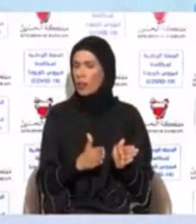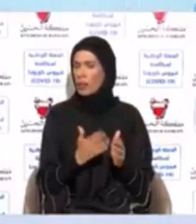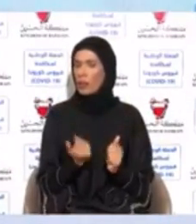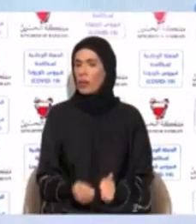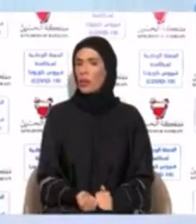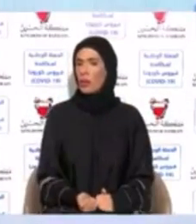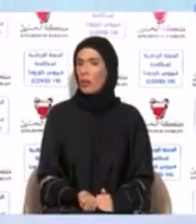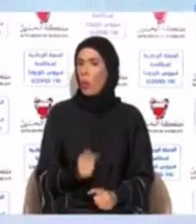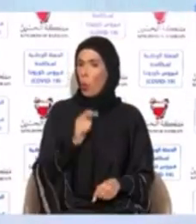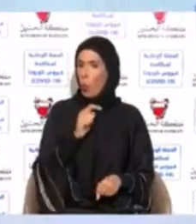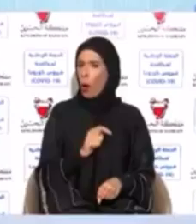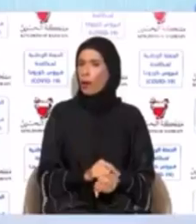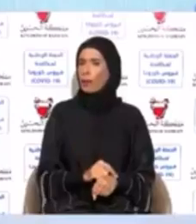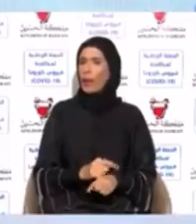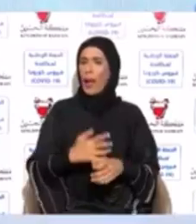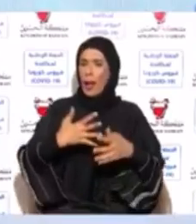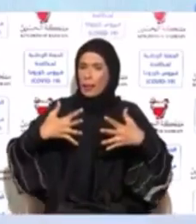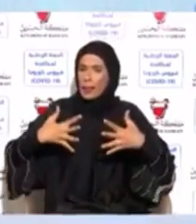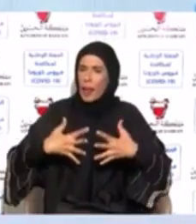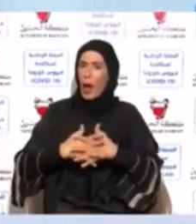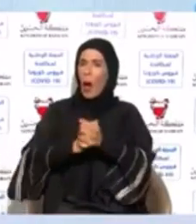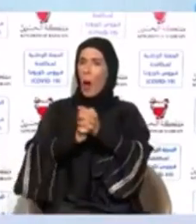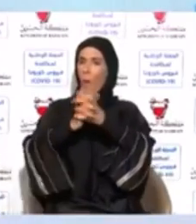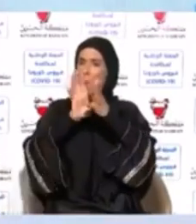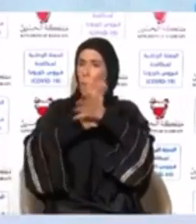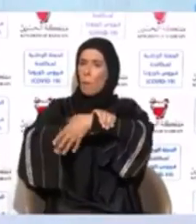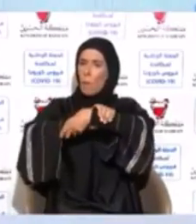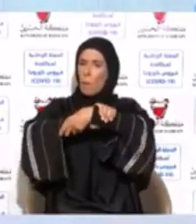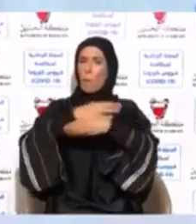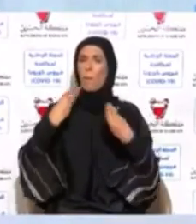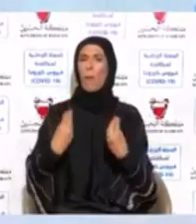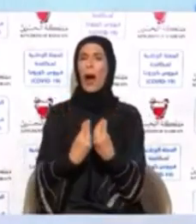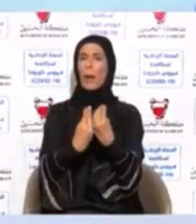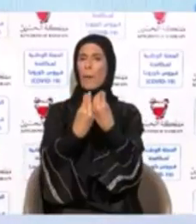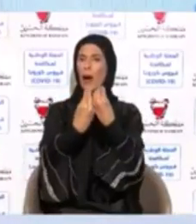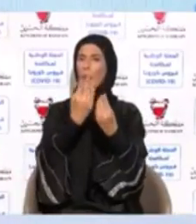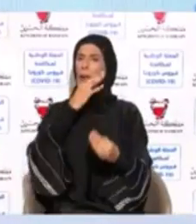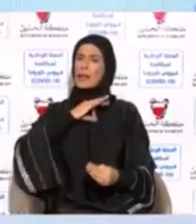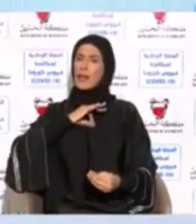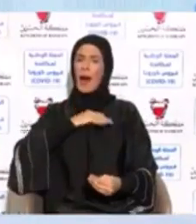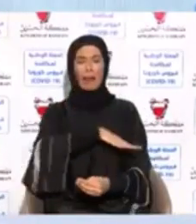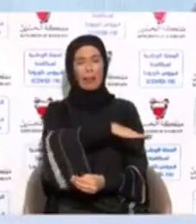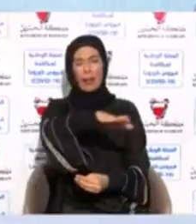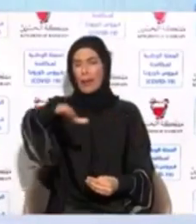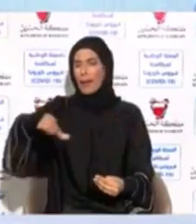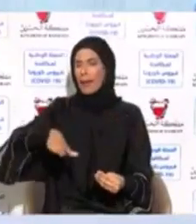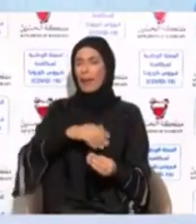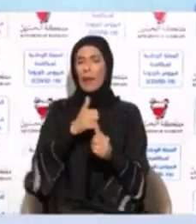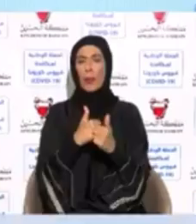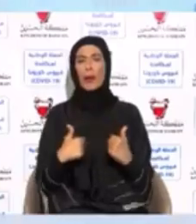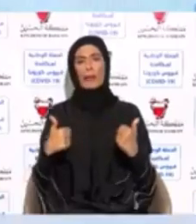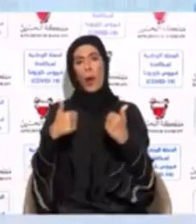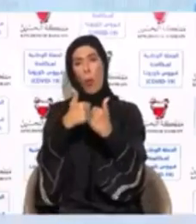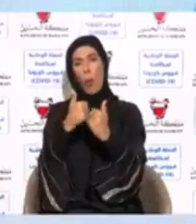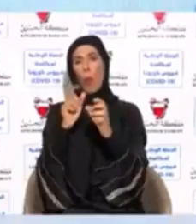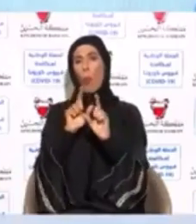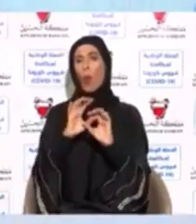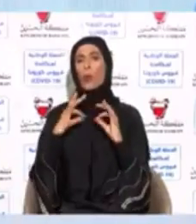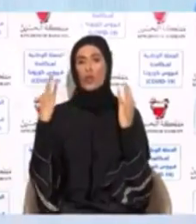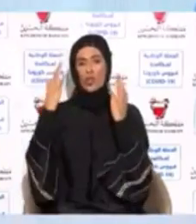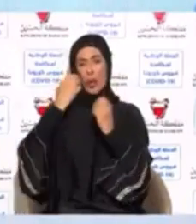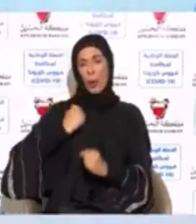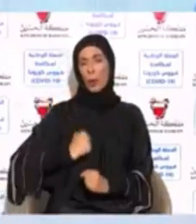الجهود، أم هو وقت التلاحم والتكاتف من أجل مصلحتك ومن أجل أسرتك ومن أجل مجتمعك